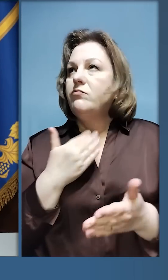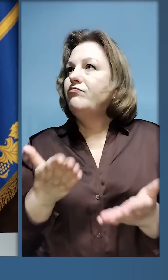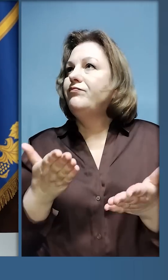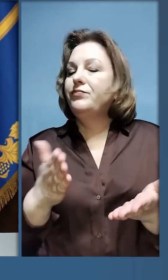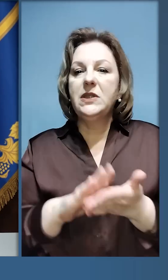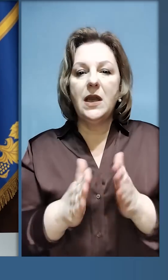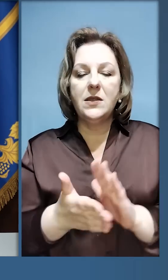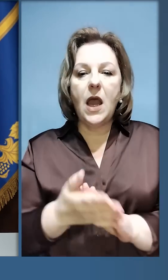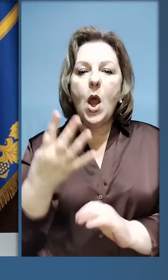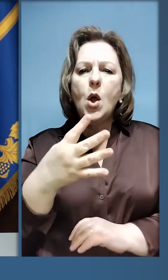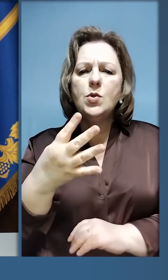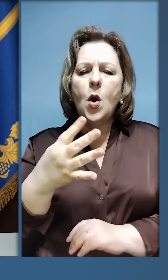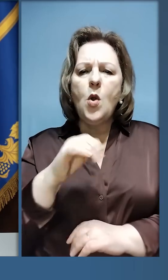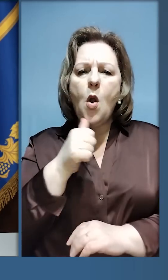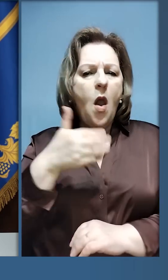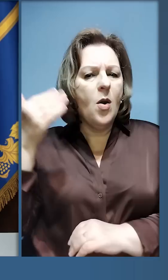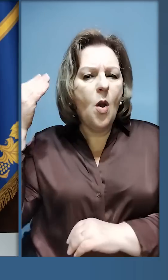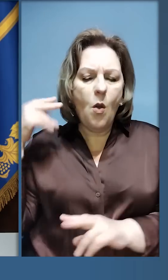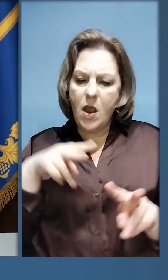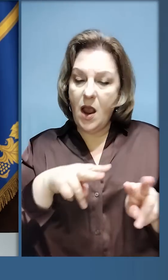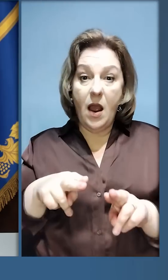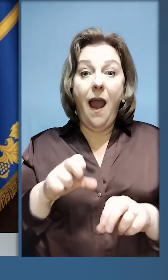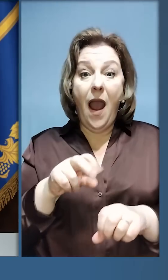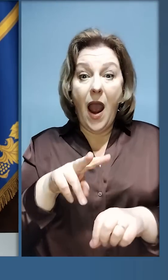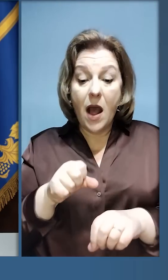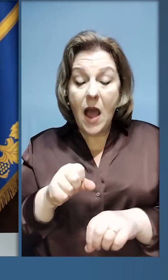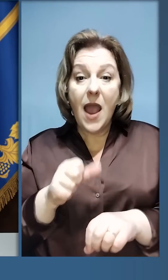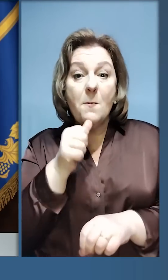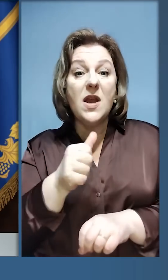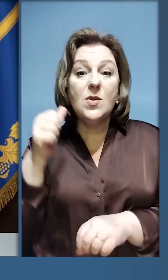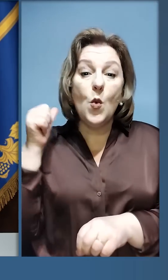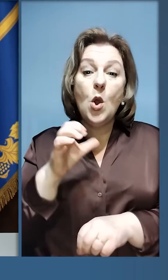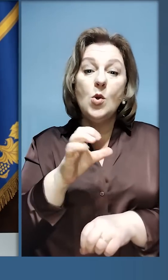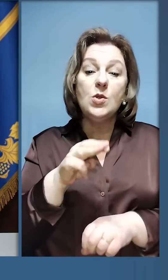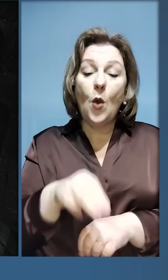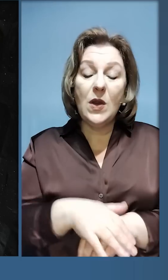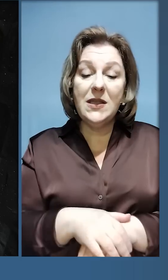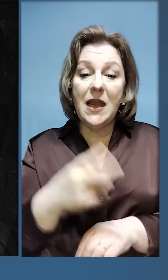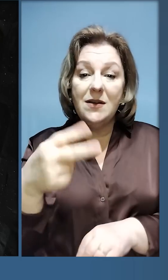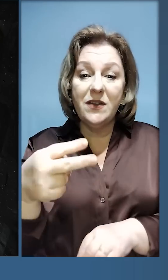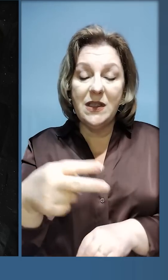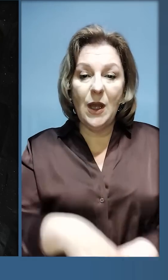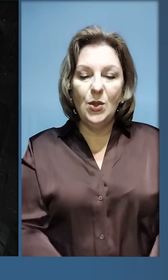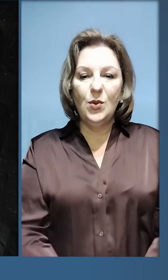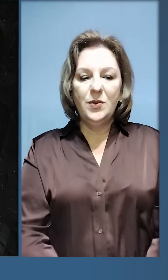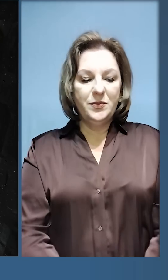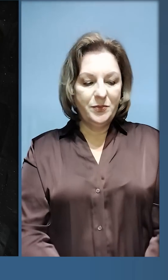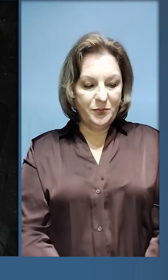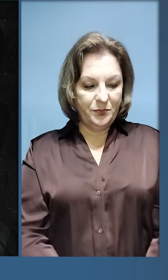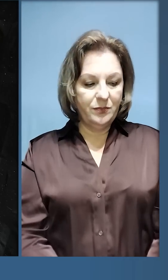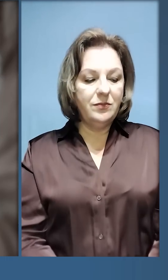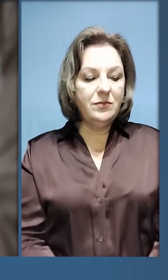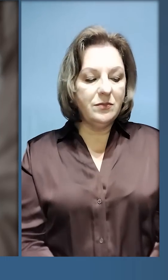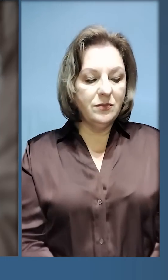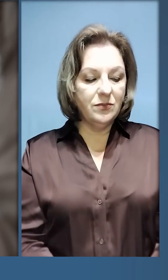на ситуацію 40-х років, але минулого століття. Are you tired of